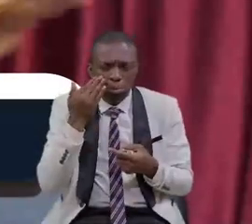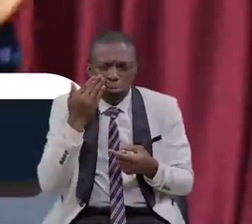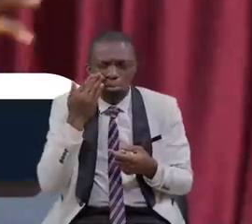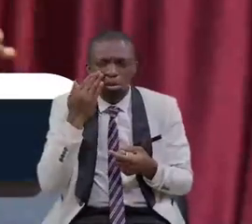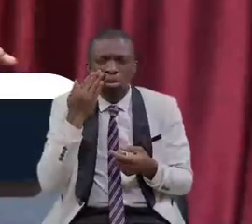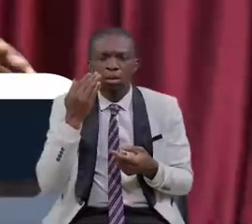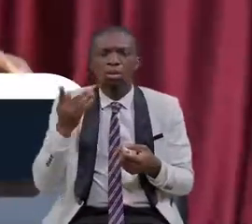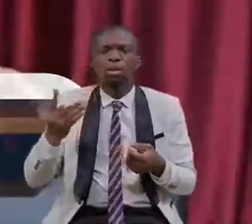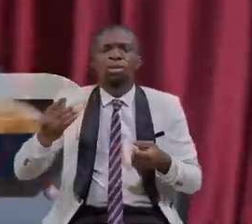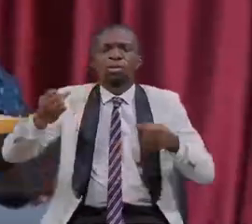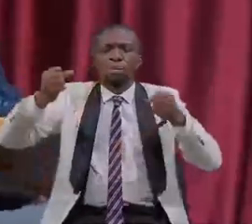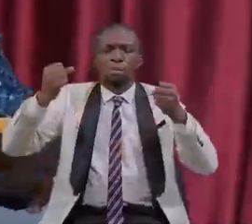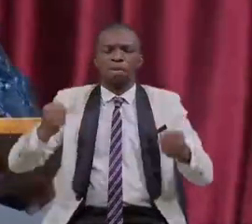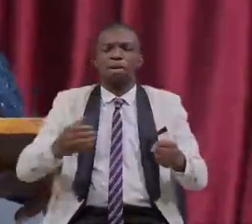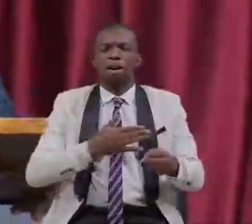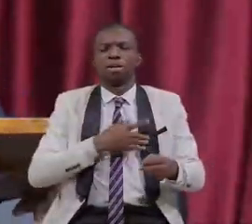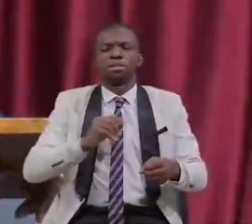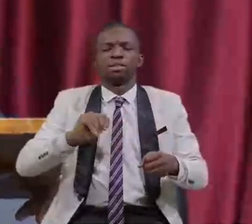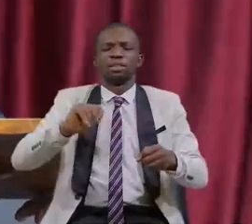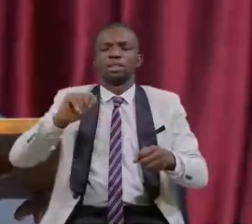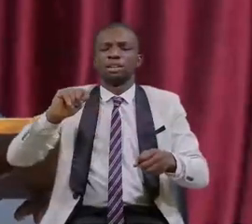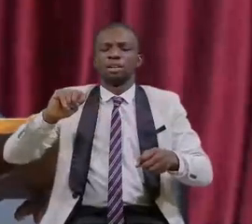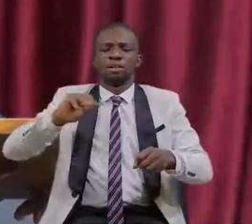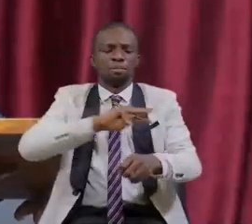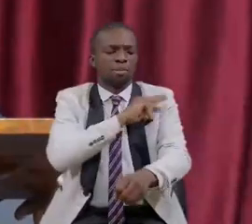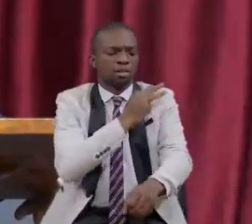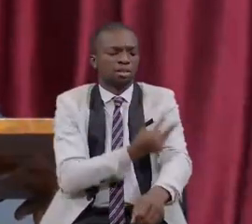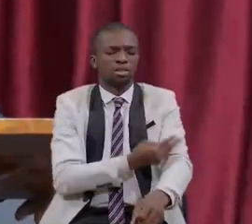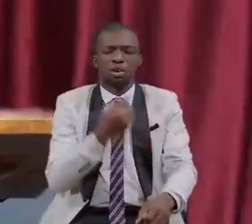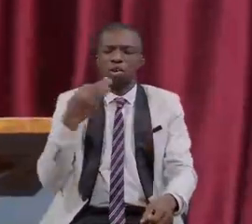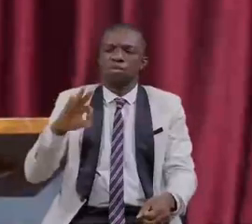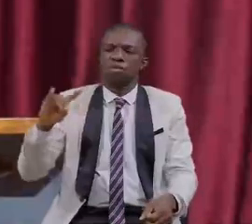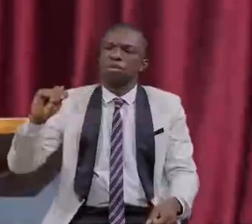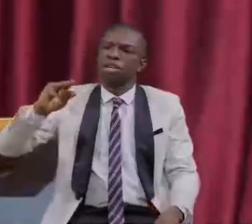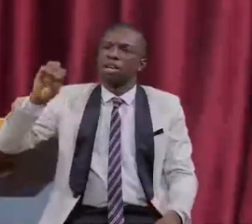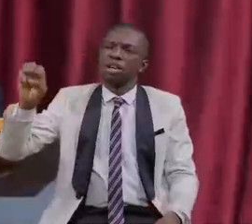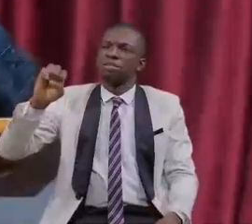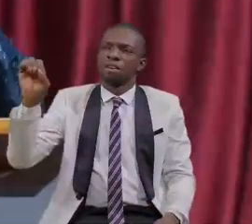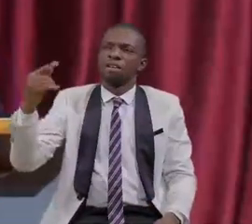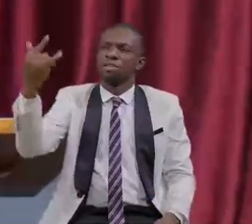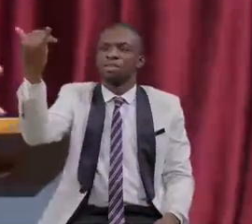Nous voulons reconnaître la puissance et la majesté du potentat éternel.